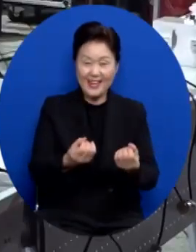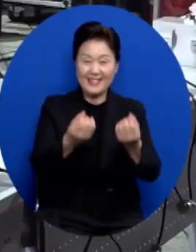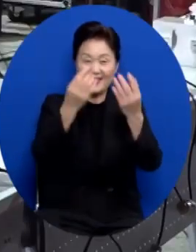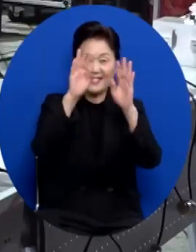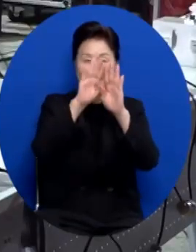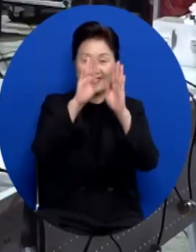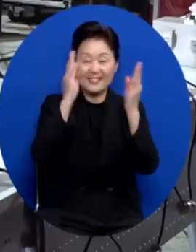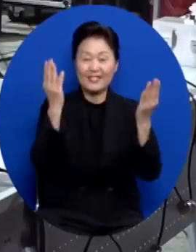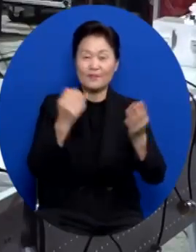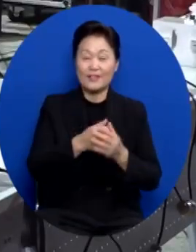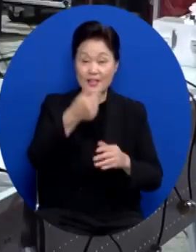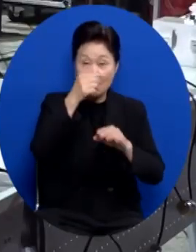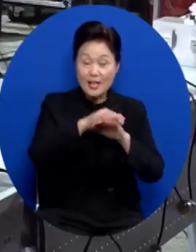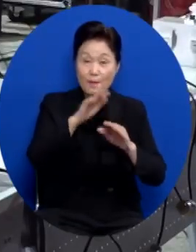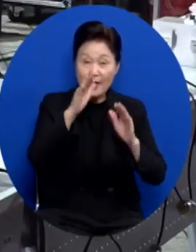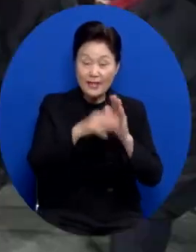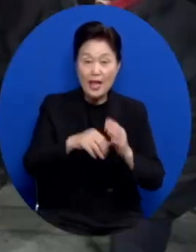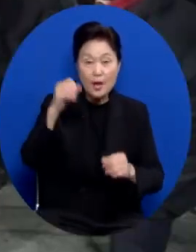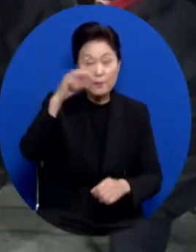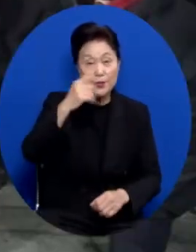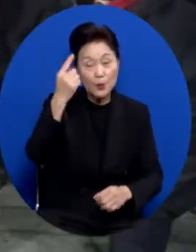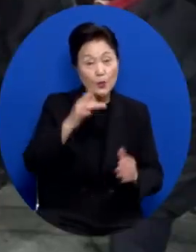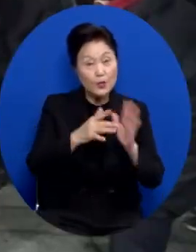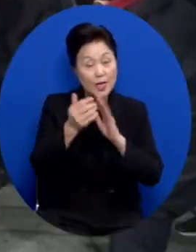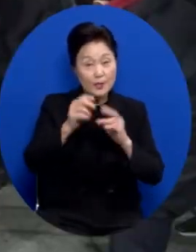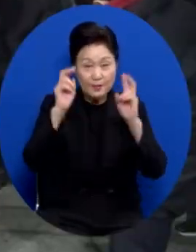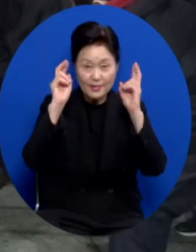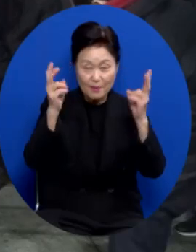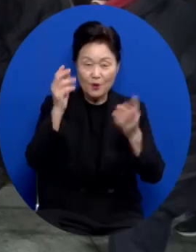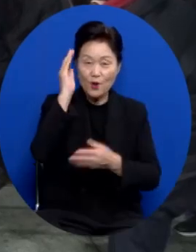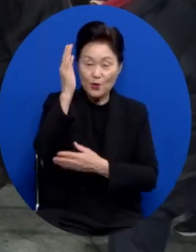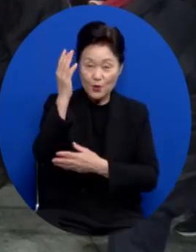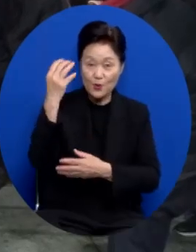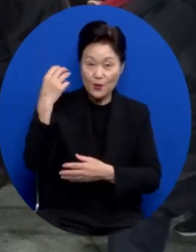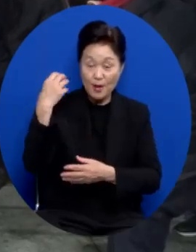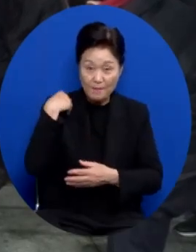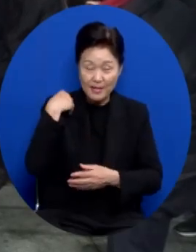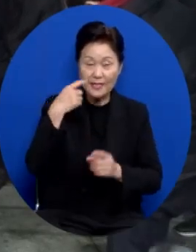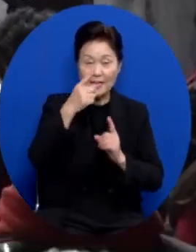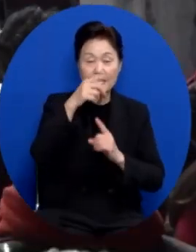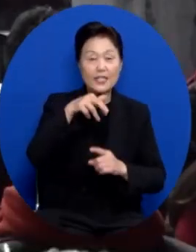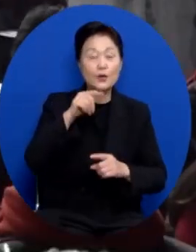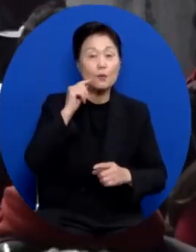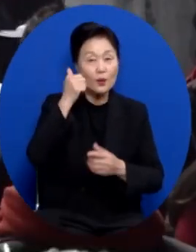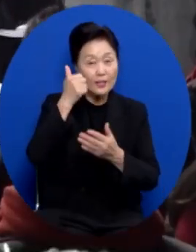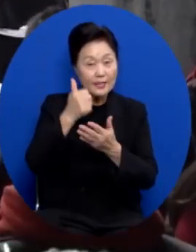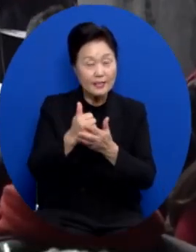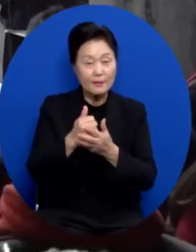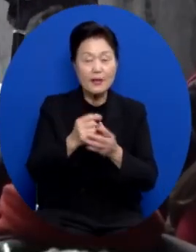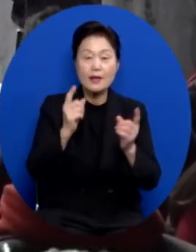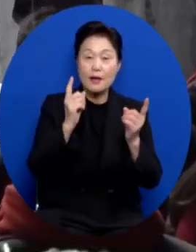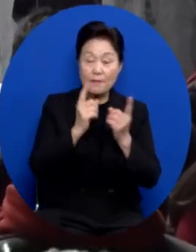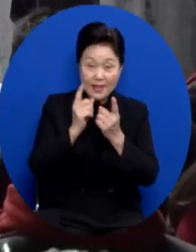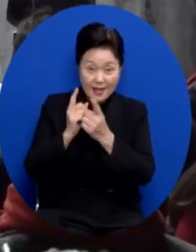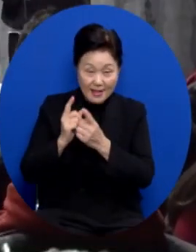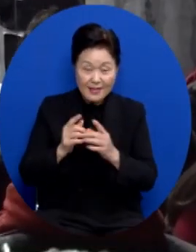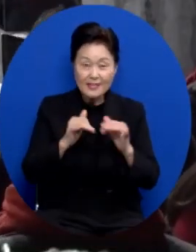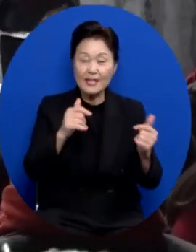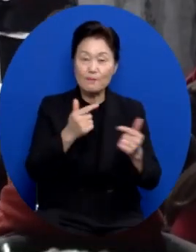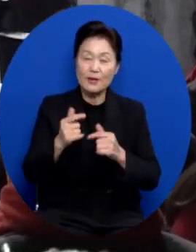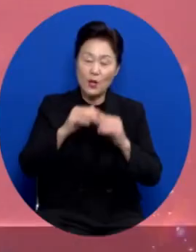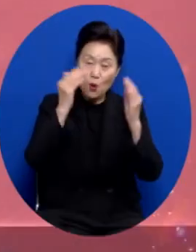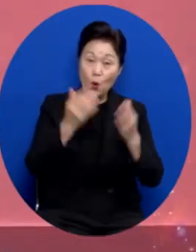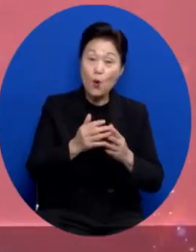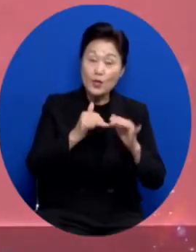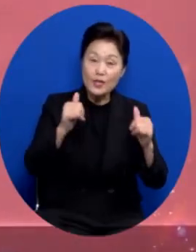개최했습니다 예배에서 빛으로 오신 예수님이란 제목으로 설교한 신길교회이기 목사는 만난 이들마다 온 인류의